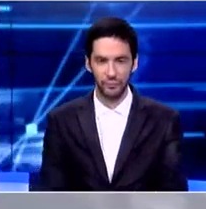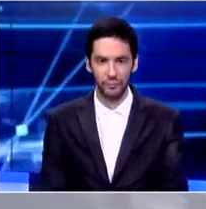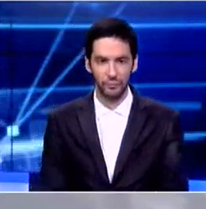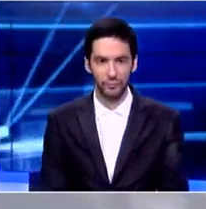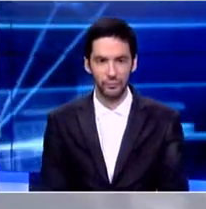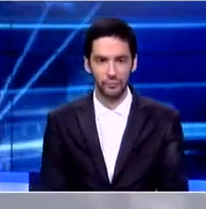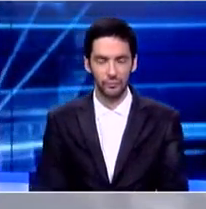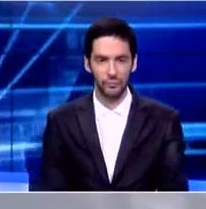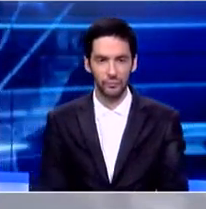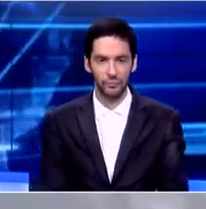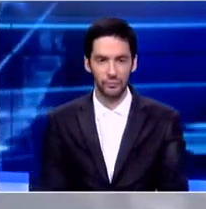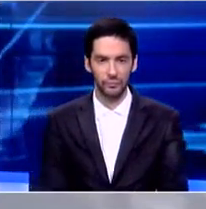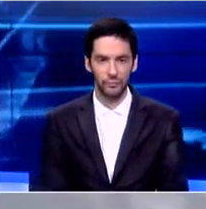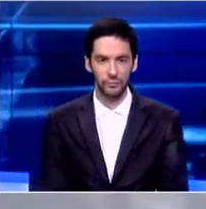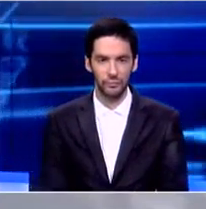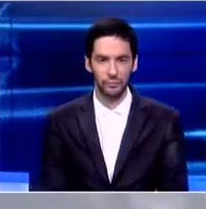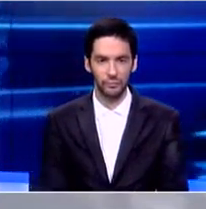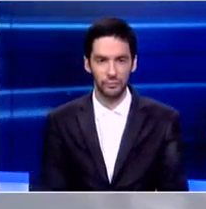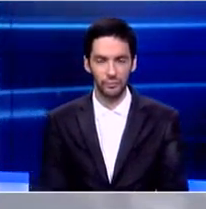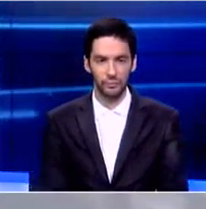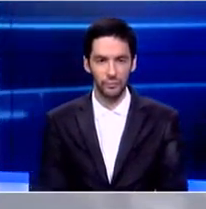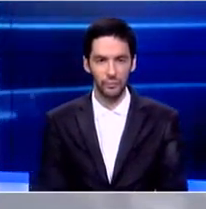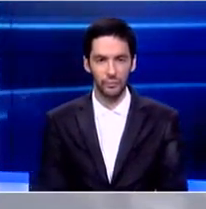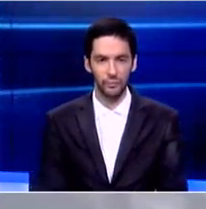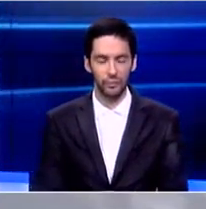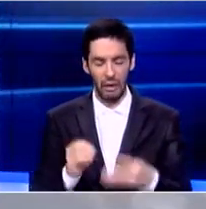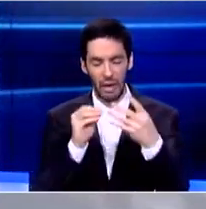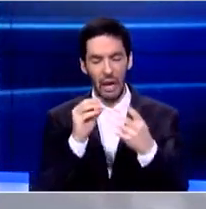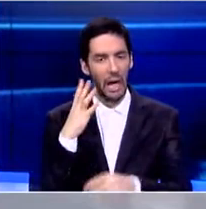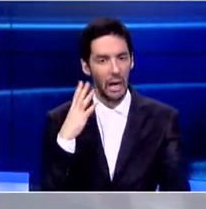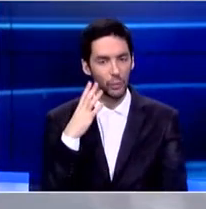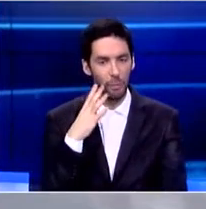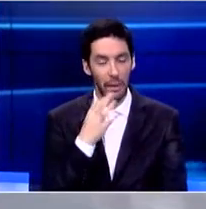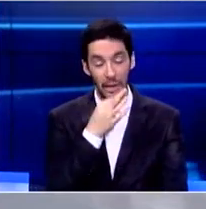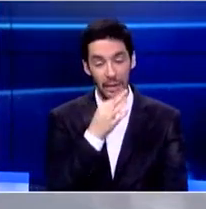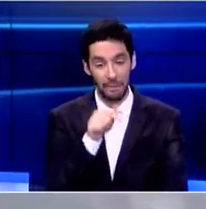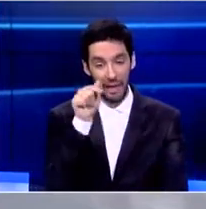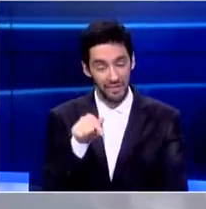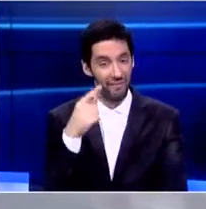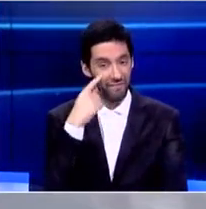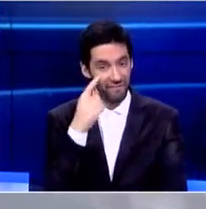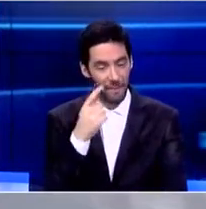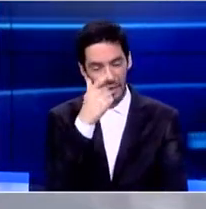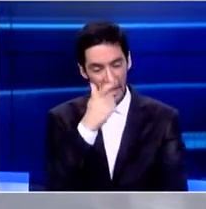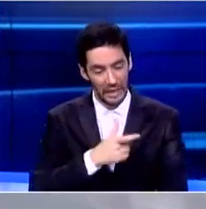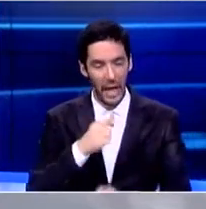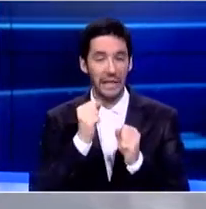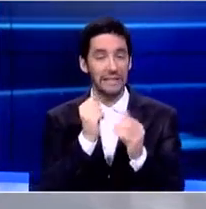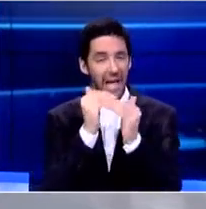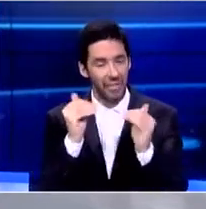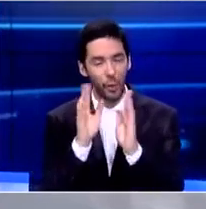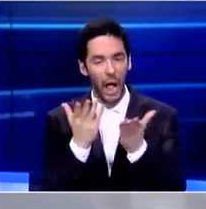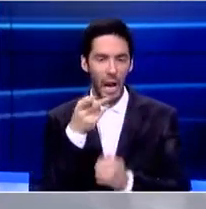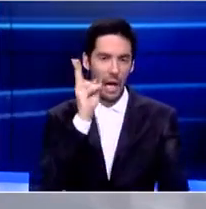Νοσοκομείου Λευκωσίας. Η κατάσταση αυτών των ασθενών μέχρι τη στιγμή αυτή είναι σταθερή αλλά